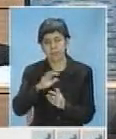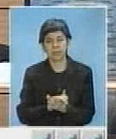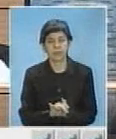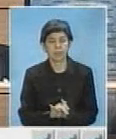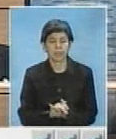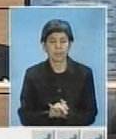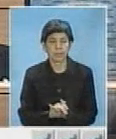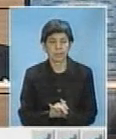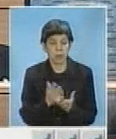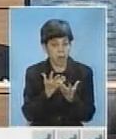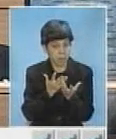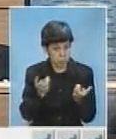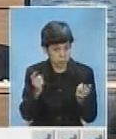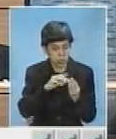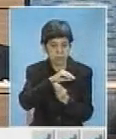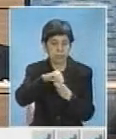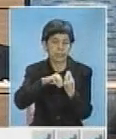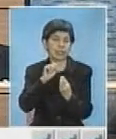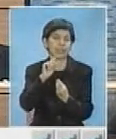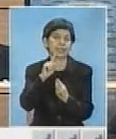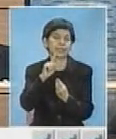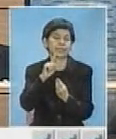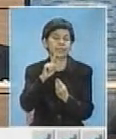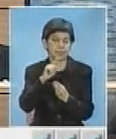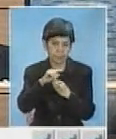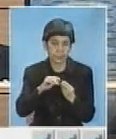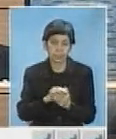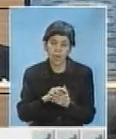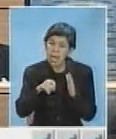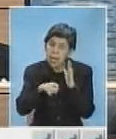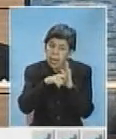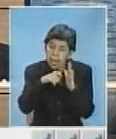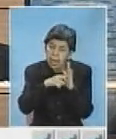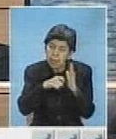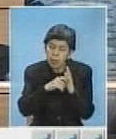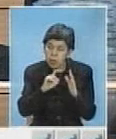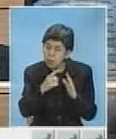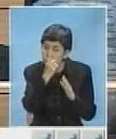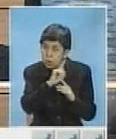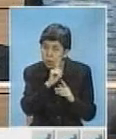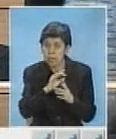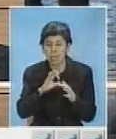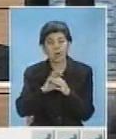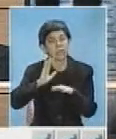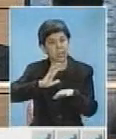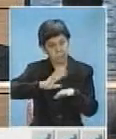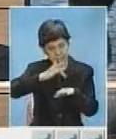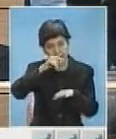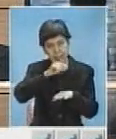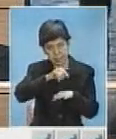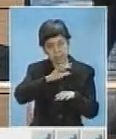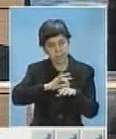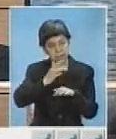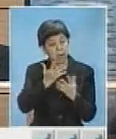2554ว่าเป็นความเสียหายทางเศรษฐกิจที่เกิดขึ้นด้วยเหตุผลต้นตอที่มาจากธรรมชาติเ